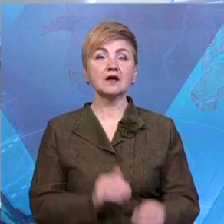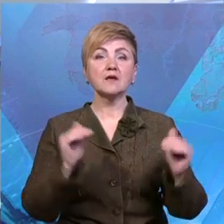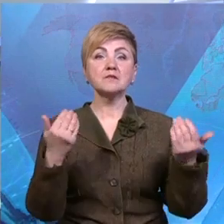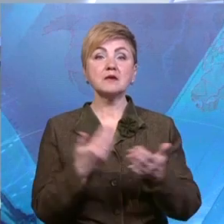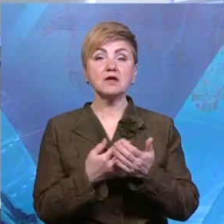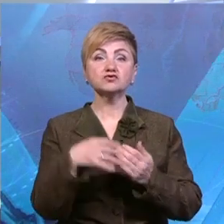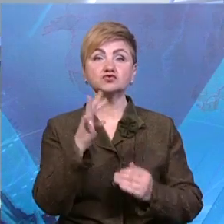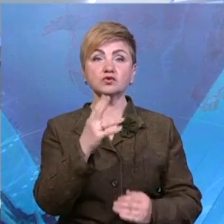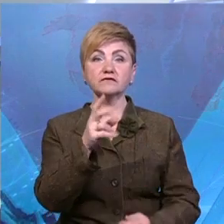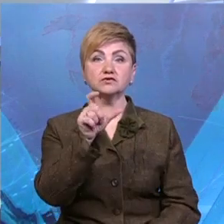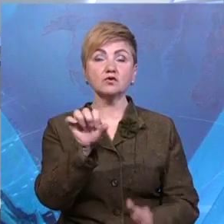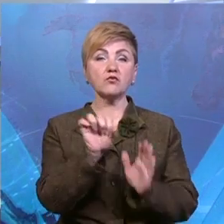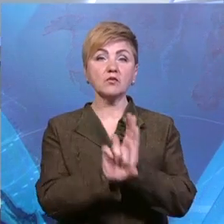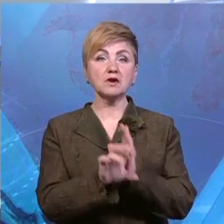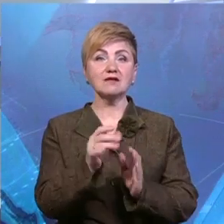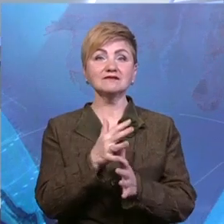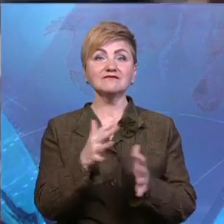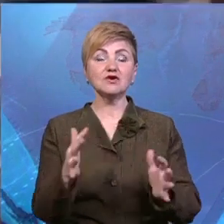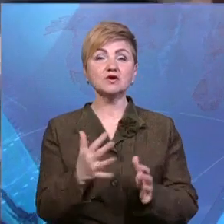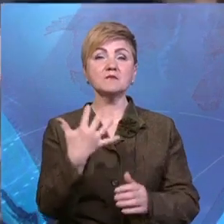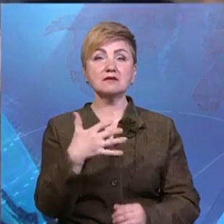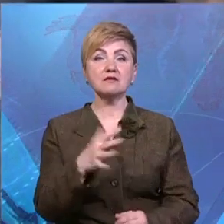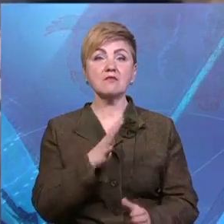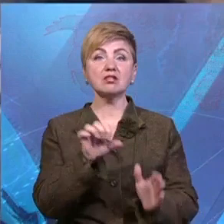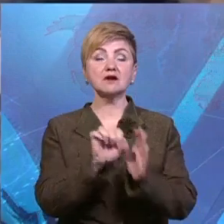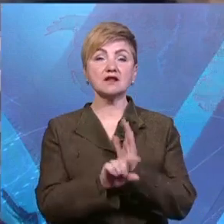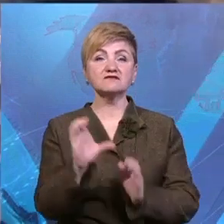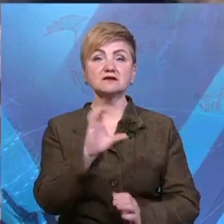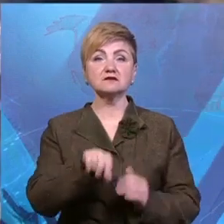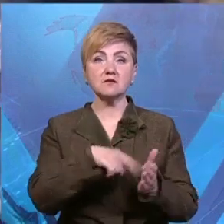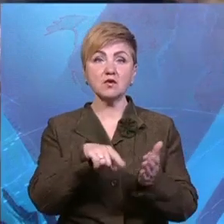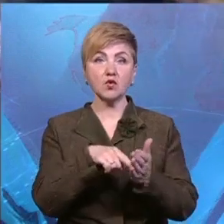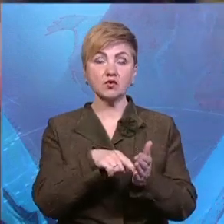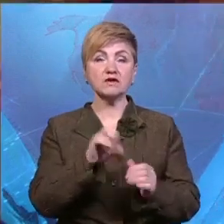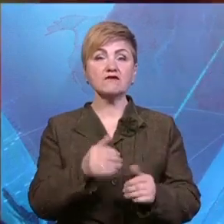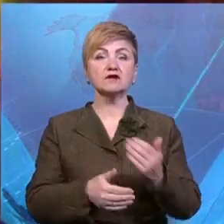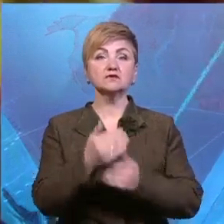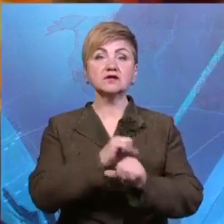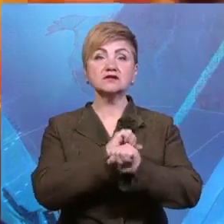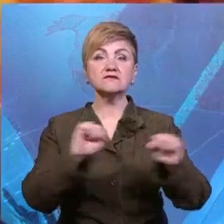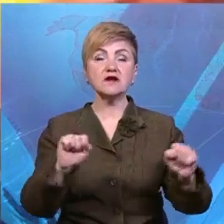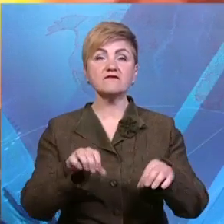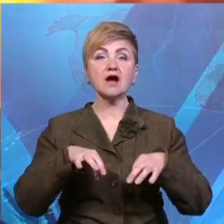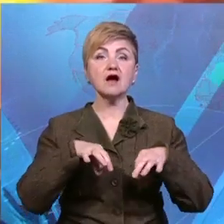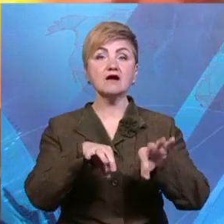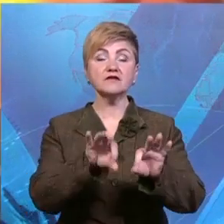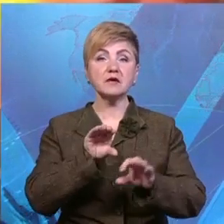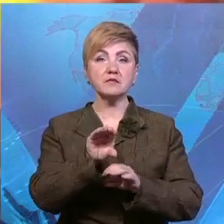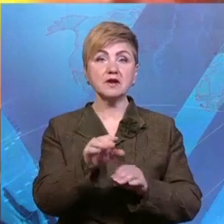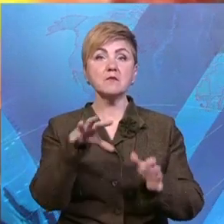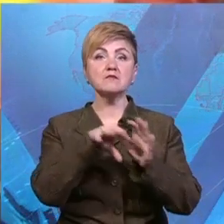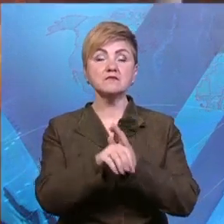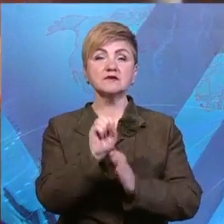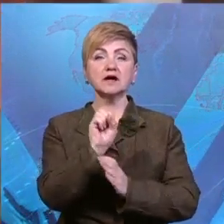По меньшей мере 42 человек погибли и свыше полусотни были ранены в сирийском городе Африне в результате взрыва автоцистерны. Среди погибших 11